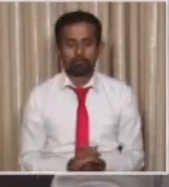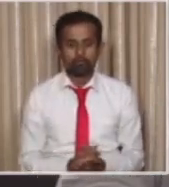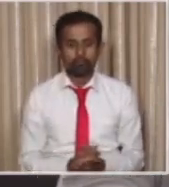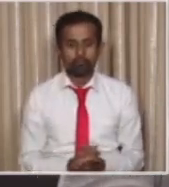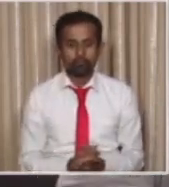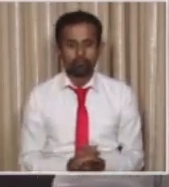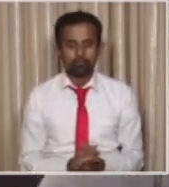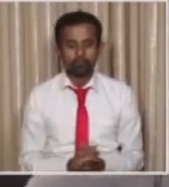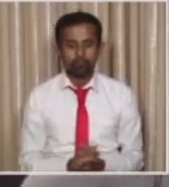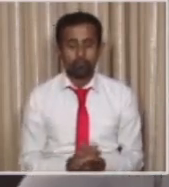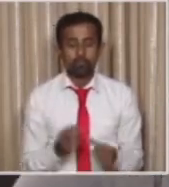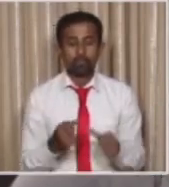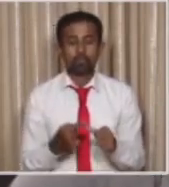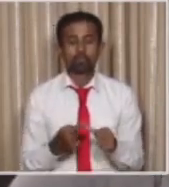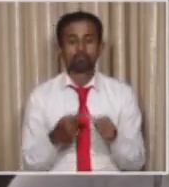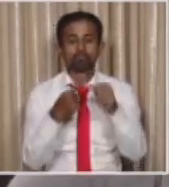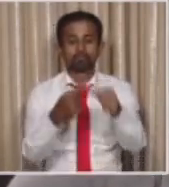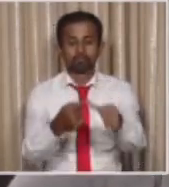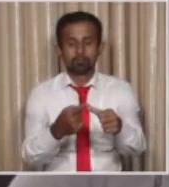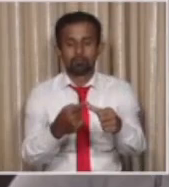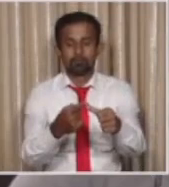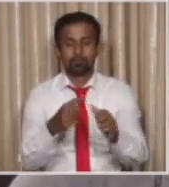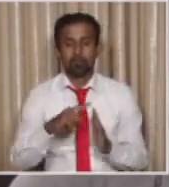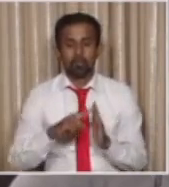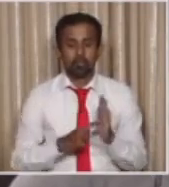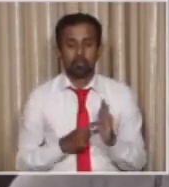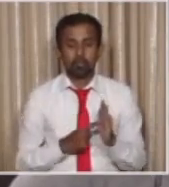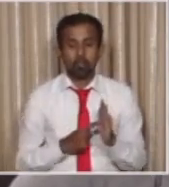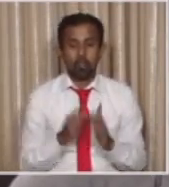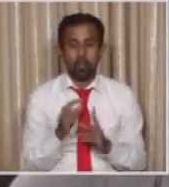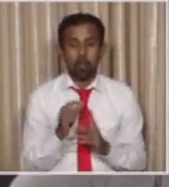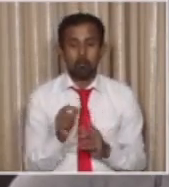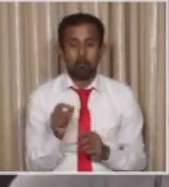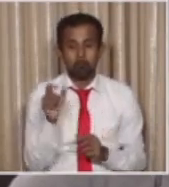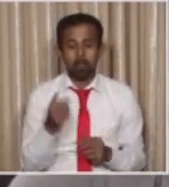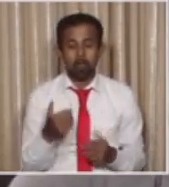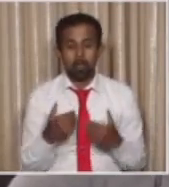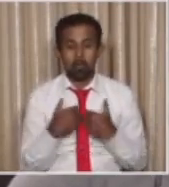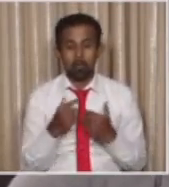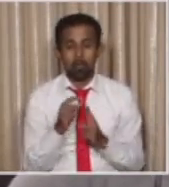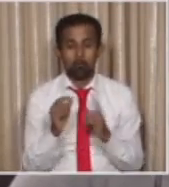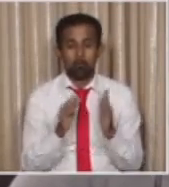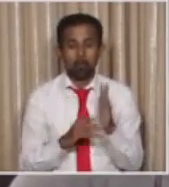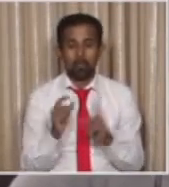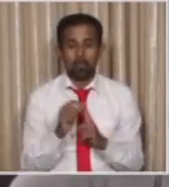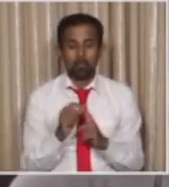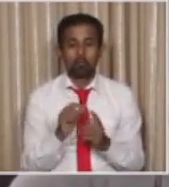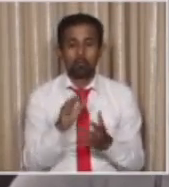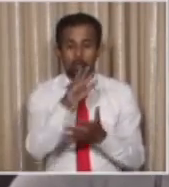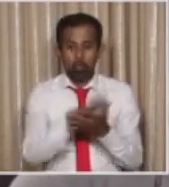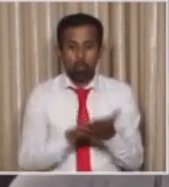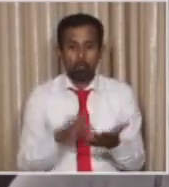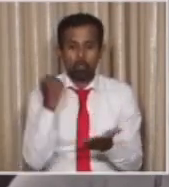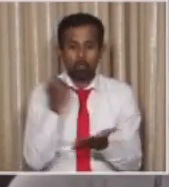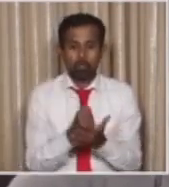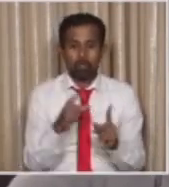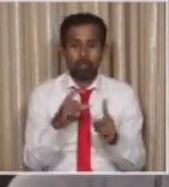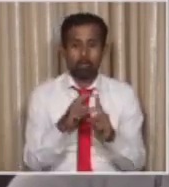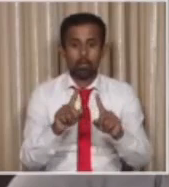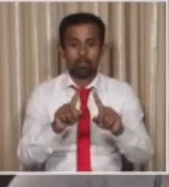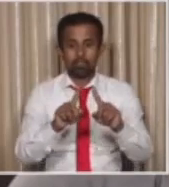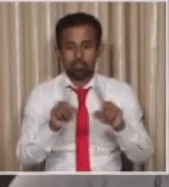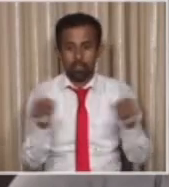ऐकू ऐट पिलुतुरी पत्न जनक रत्नायक मंत्रितुमा मे अपे मंत्रियोंटे मे नील लेखने डी